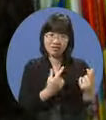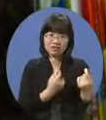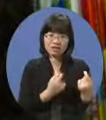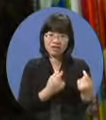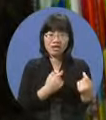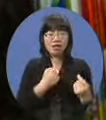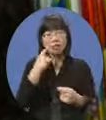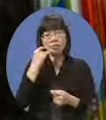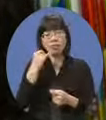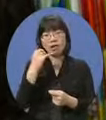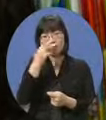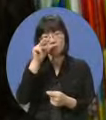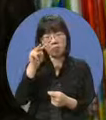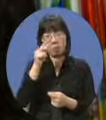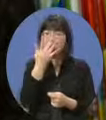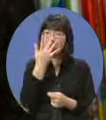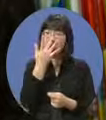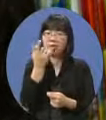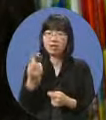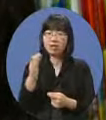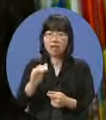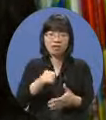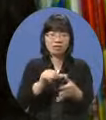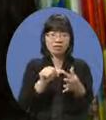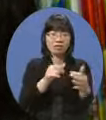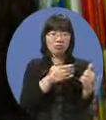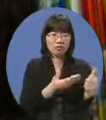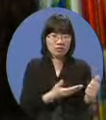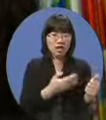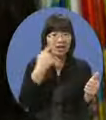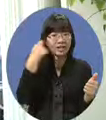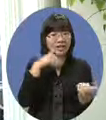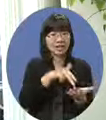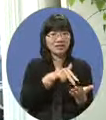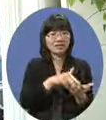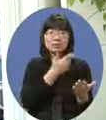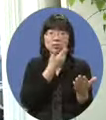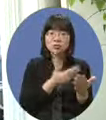아무것도 아닌데 아이들한테 참 소중한 거구나라는 생각이 들어서